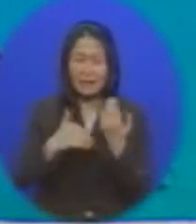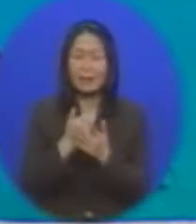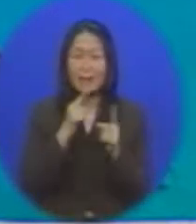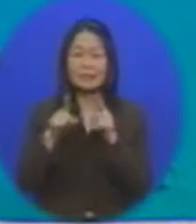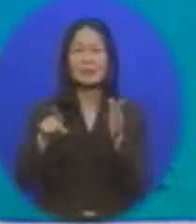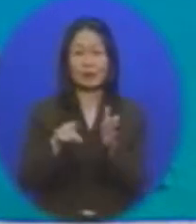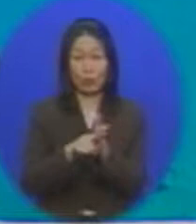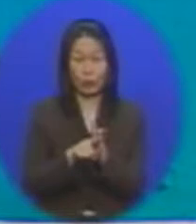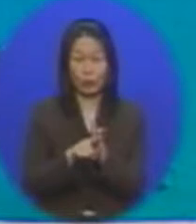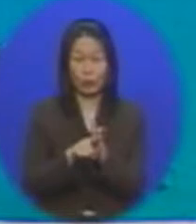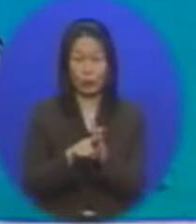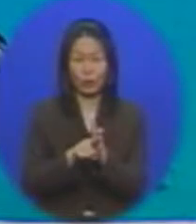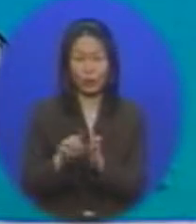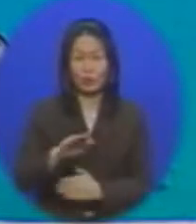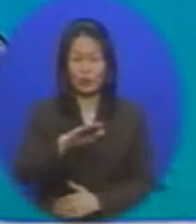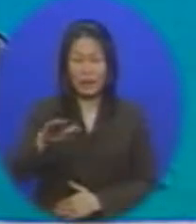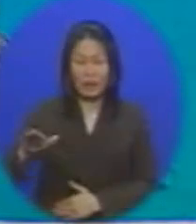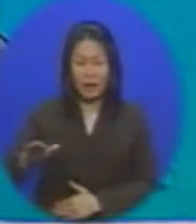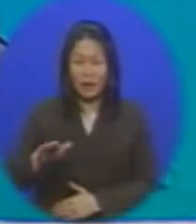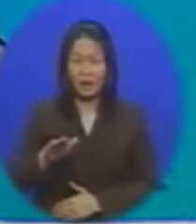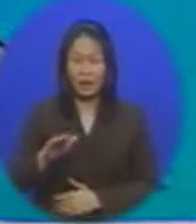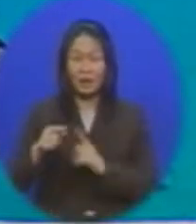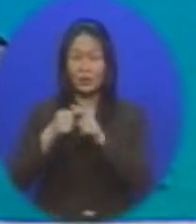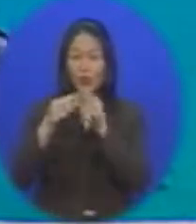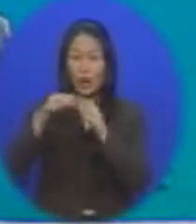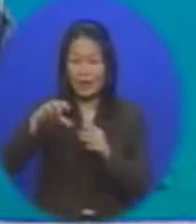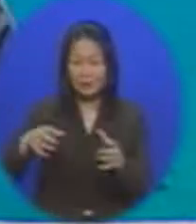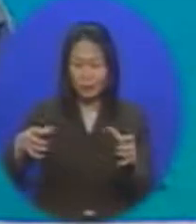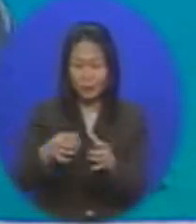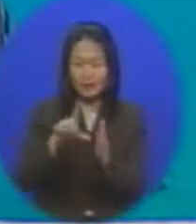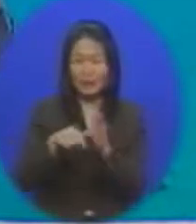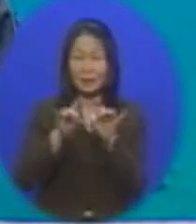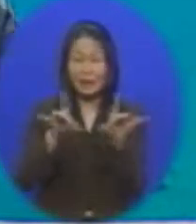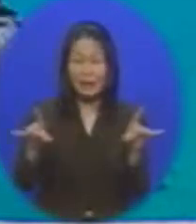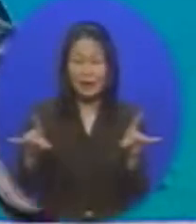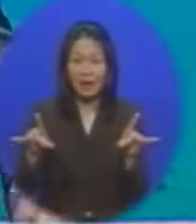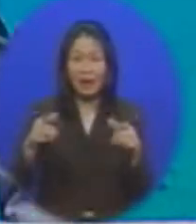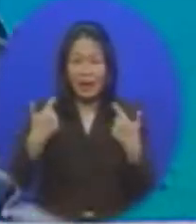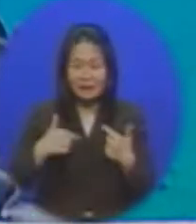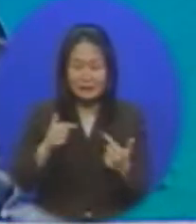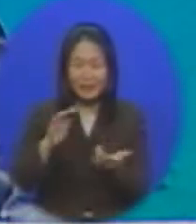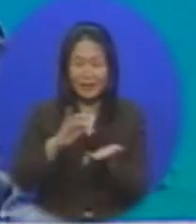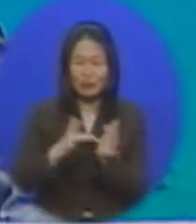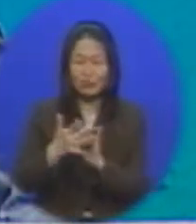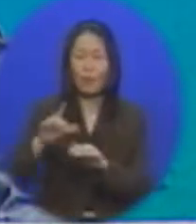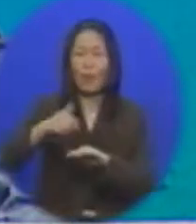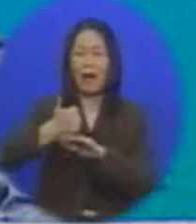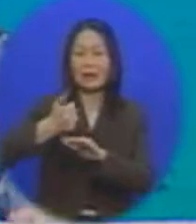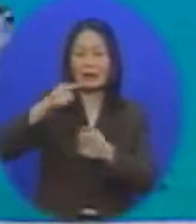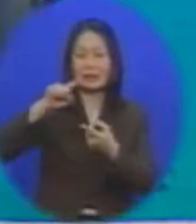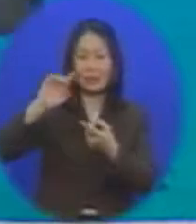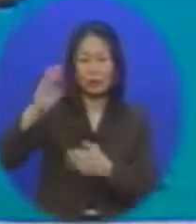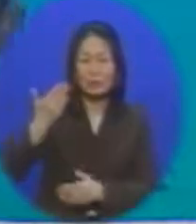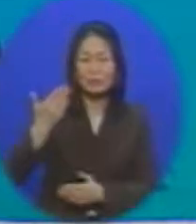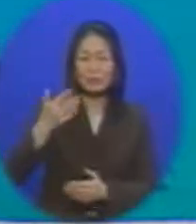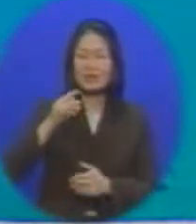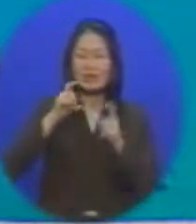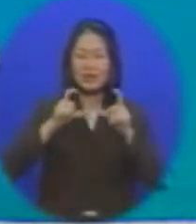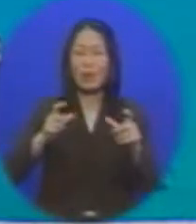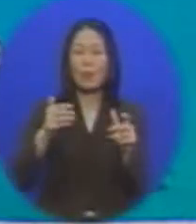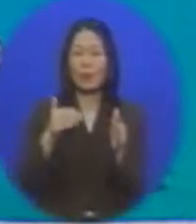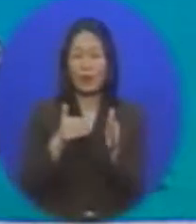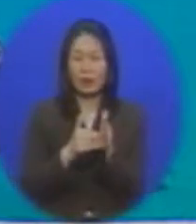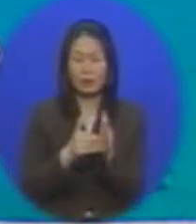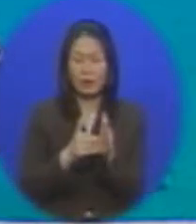믿고 우리가 교회에서 모일 때마다 언제나 예수님이 왕이 심 을 선포하고 예수님이 지시 해